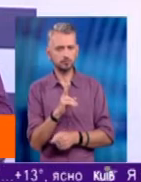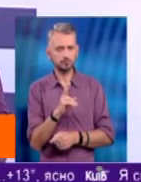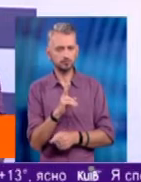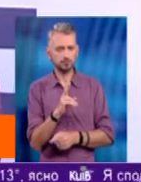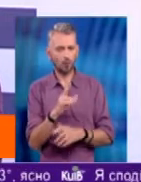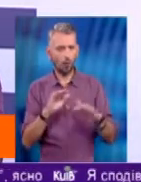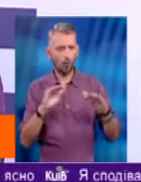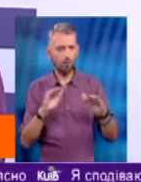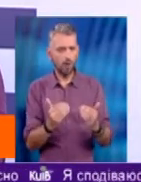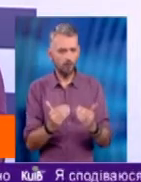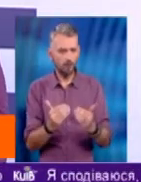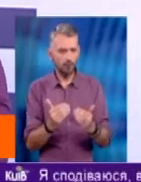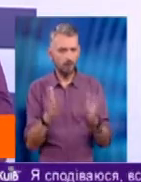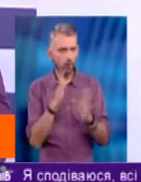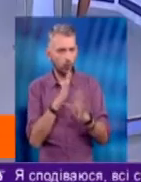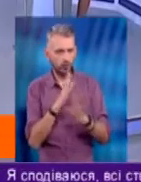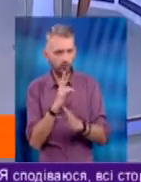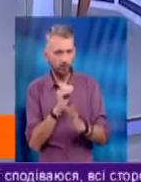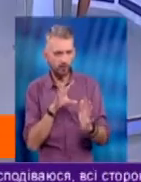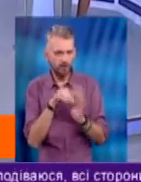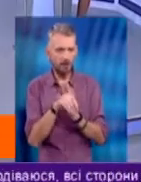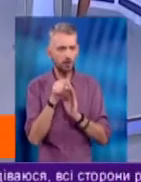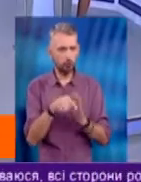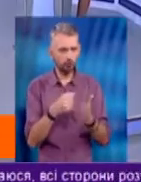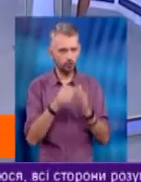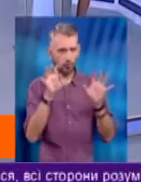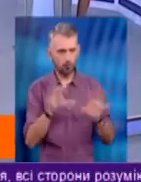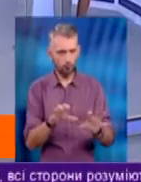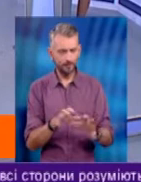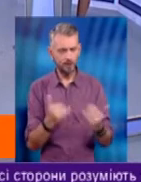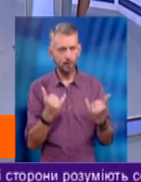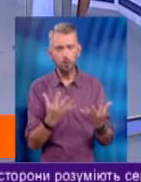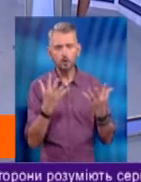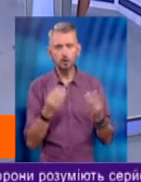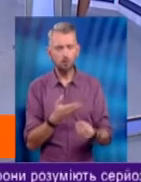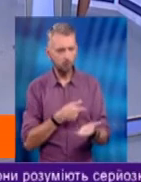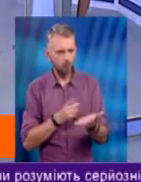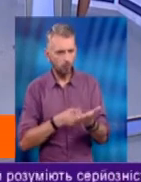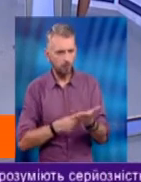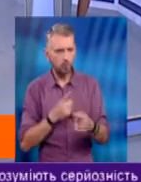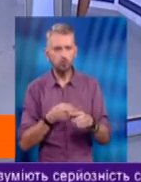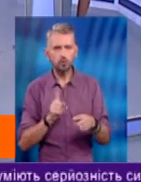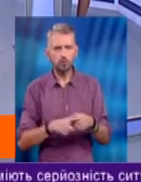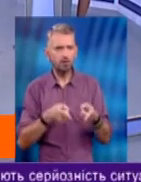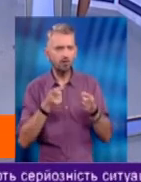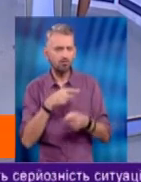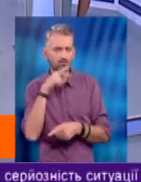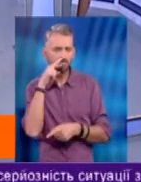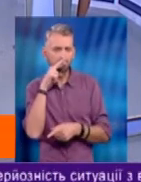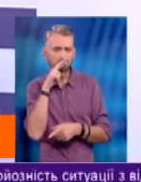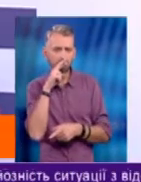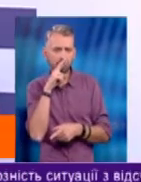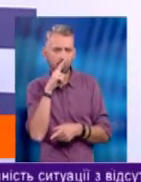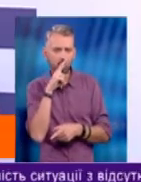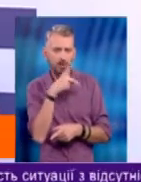скажімо, обмеження, да, тобто екологічне, і вставили його до закону. На сьогоднішній день ми довели, що це є дійсно хибна, скажімо